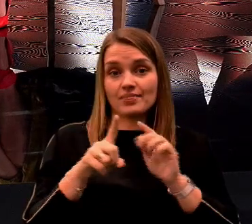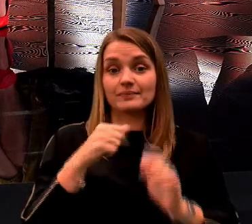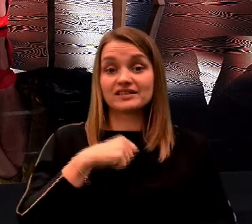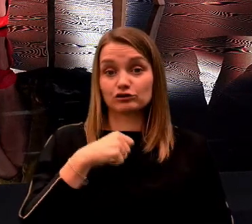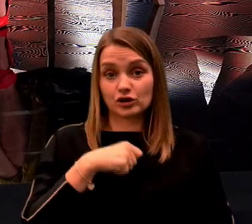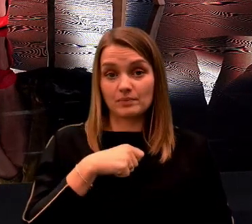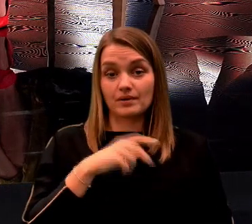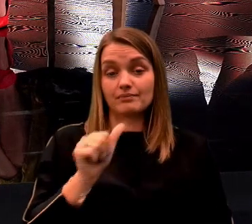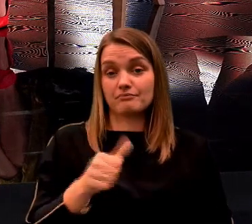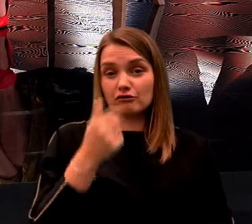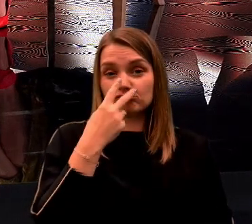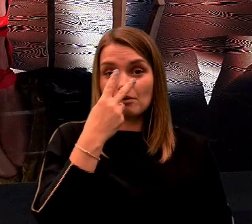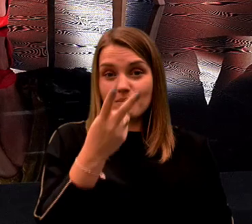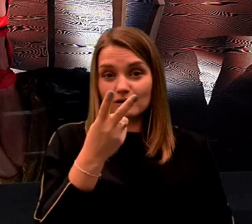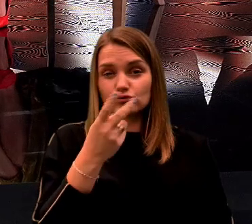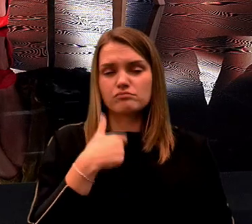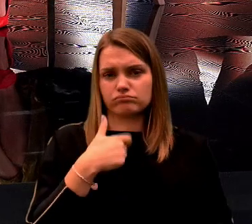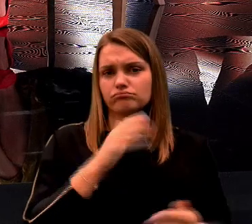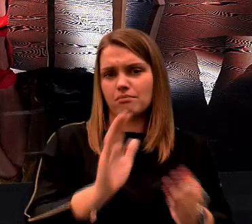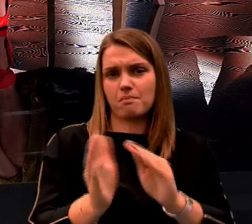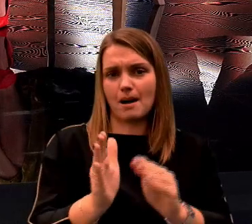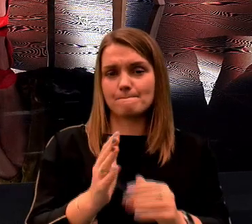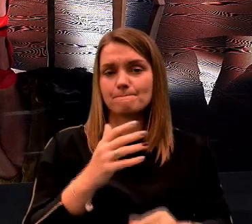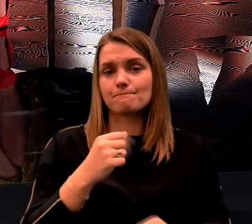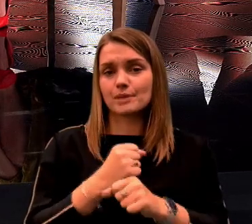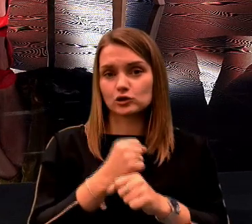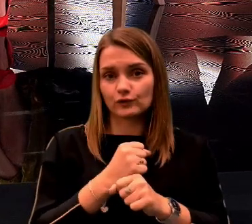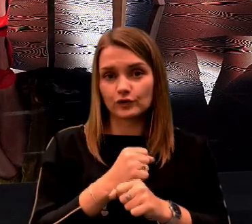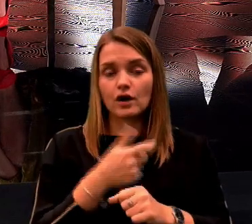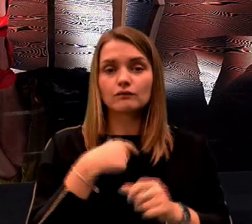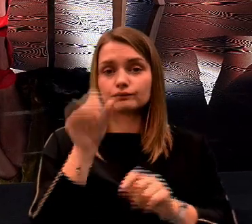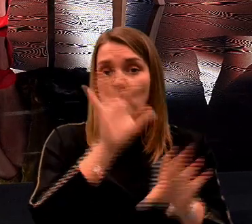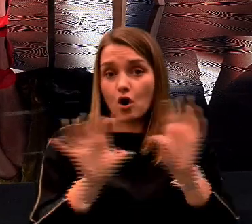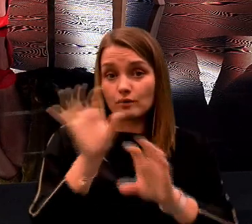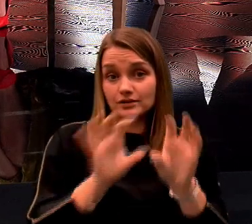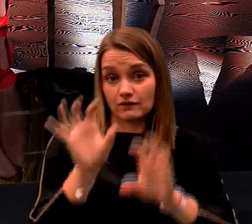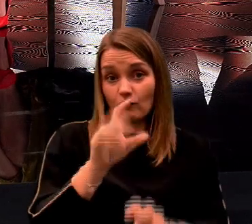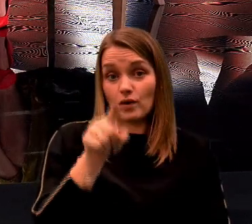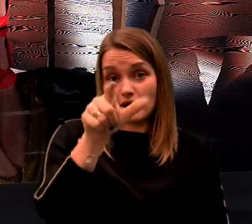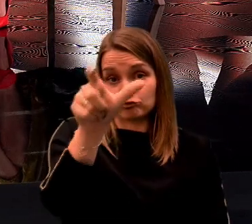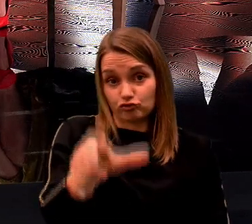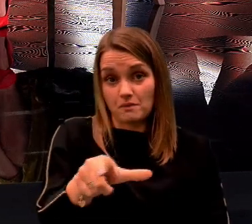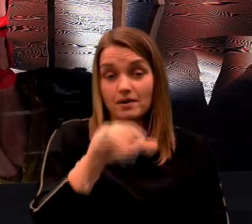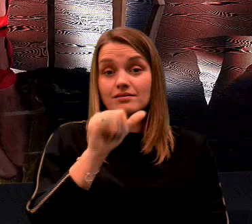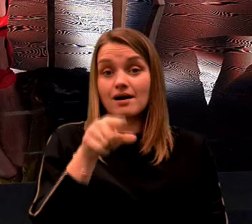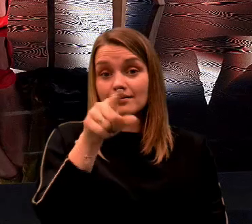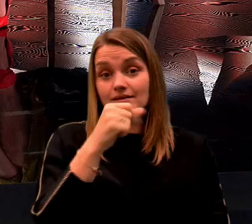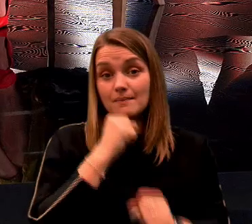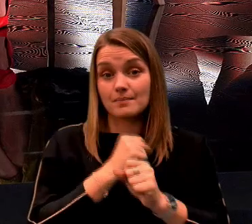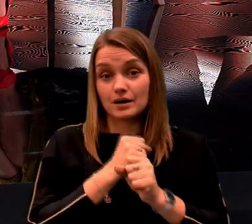najpierw patrzę, jeżeli by pan był moim pracownikiem, to najpierw bym obserwowała pana, jak pan pracuje. Na pewno